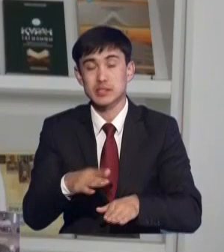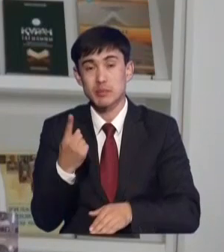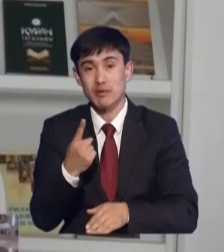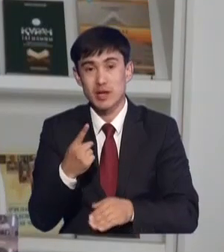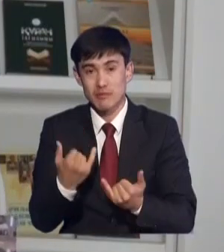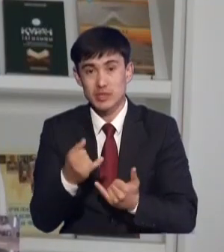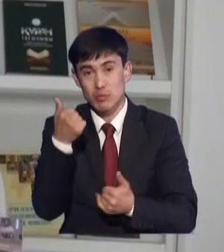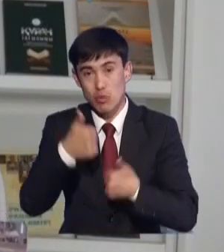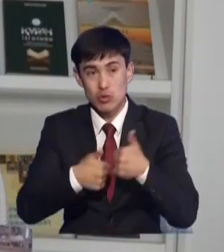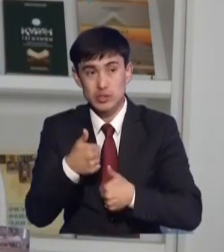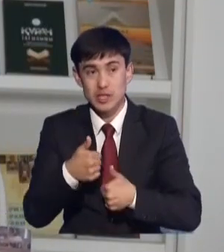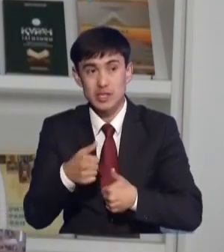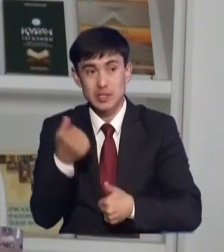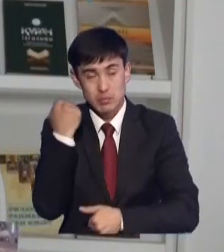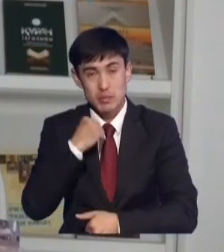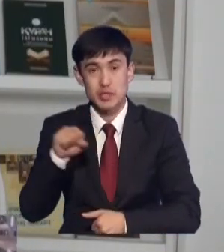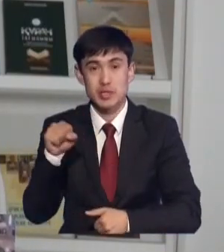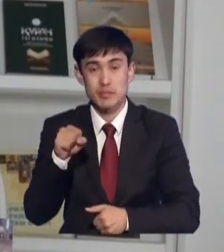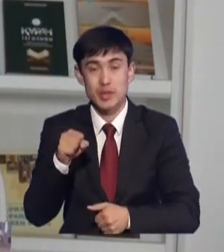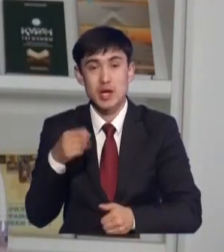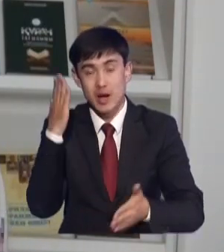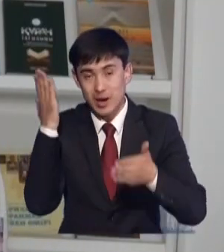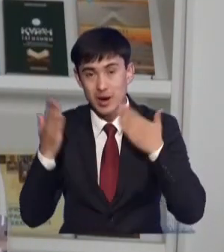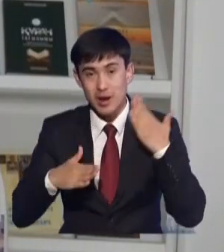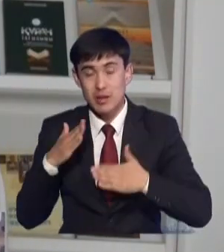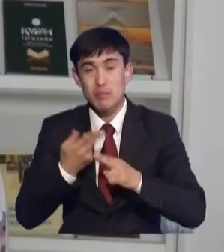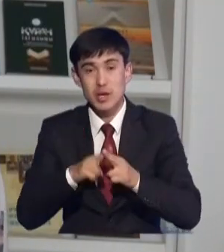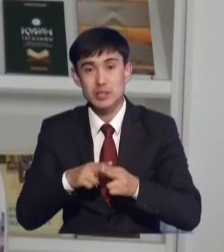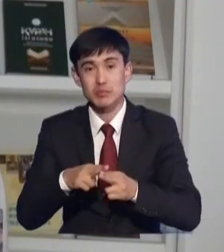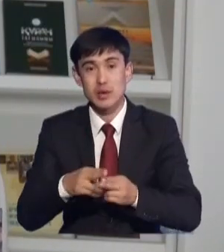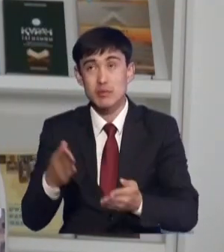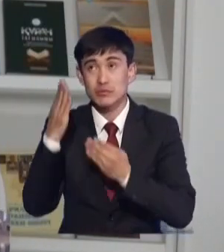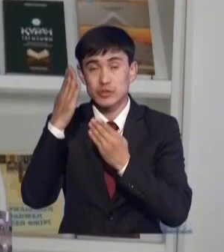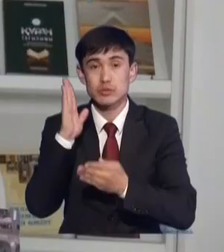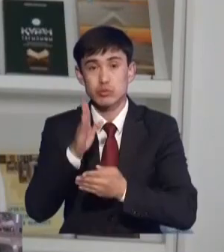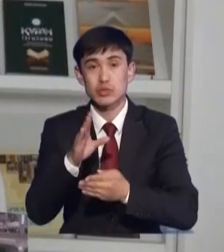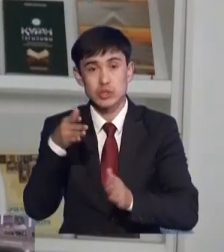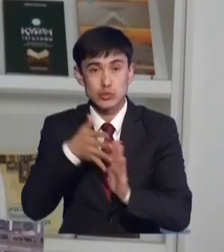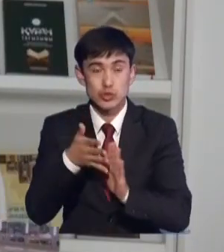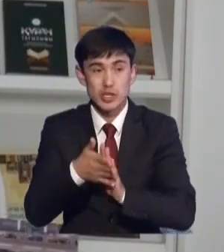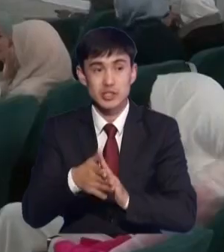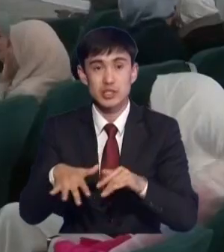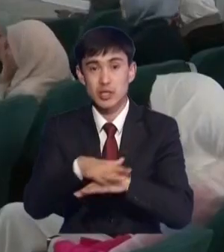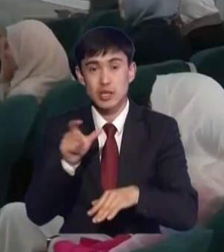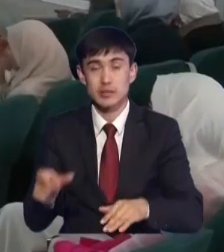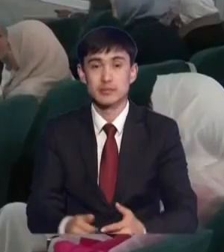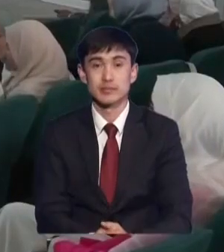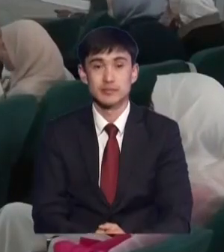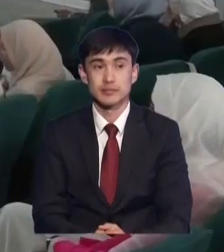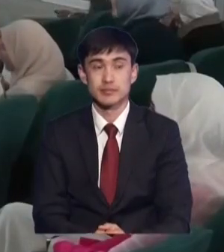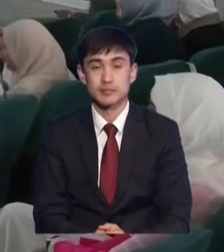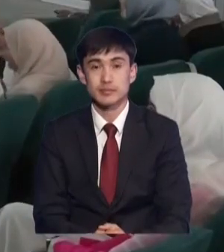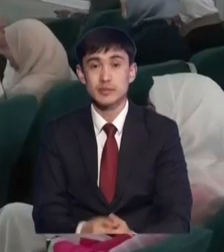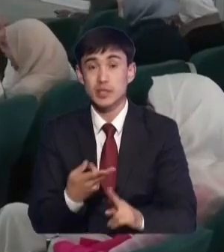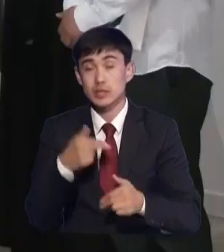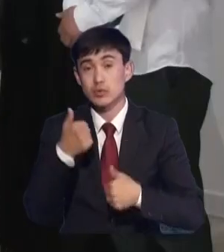В нынешнем конкурсе я стал победителем, чему очень рад. Да поднимет Всевышний статус изучающих Коран. Стоит отметить, что